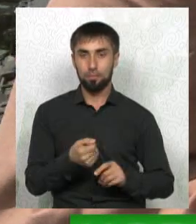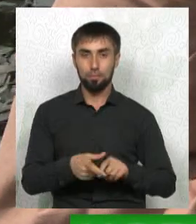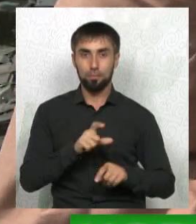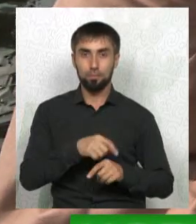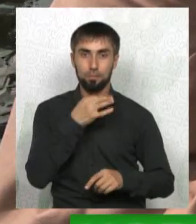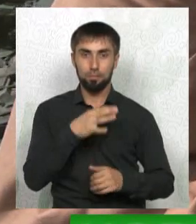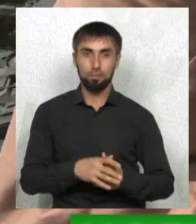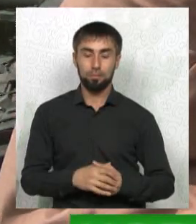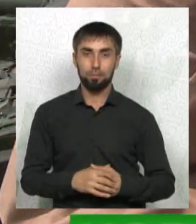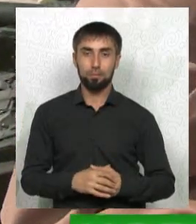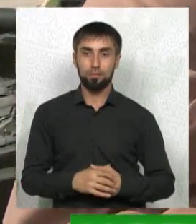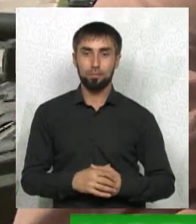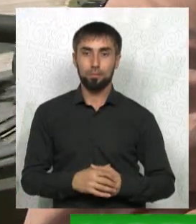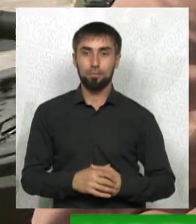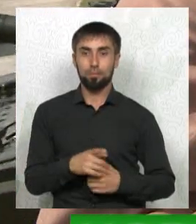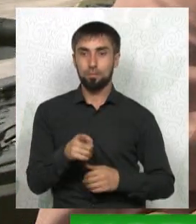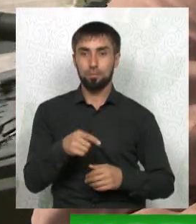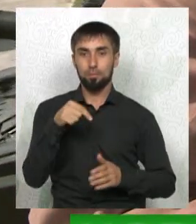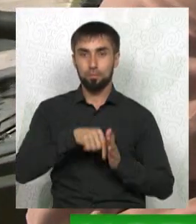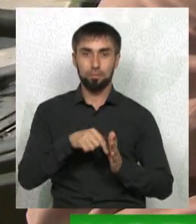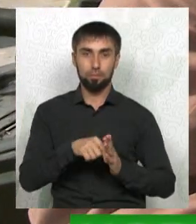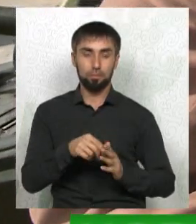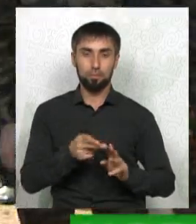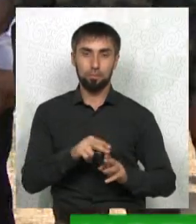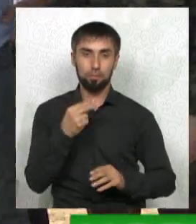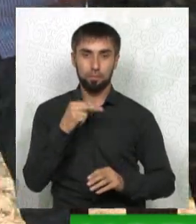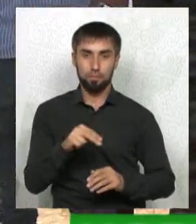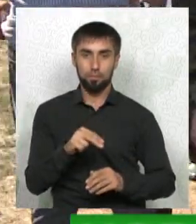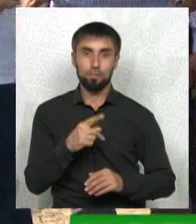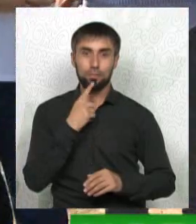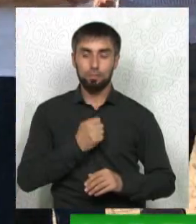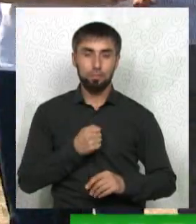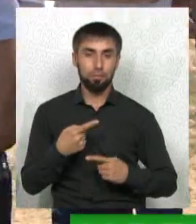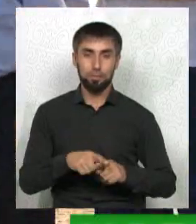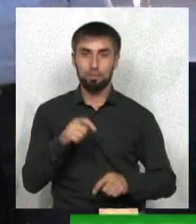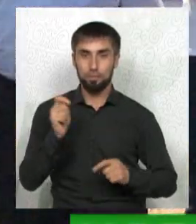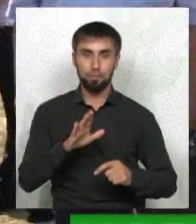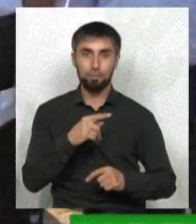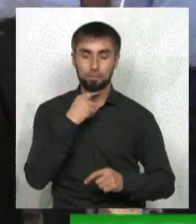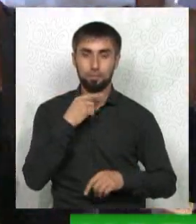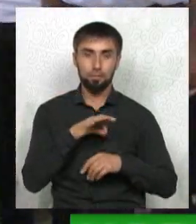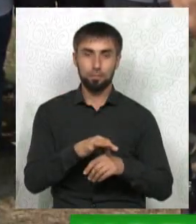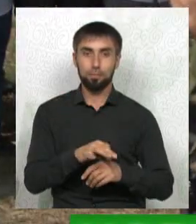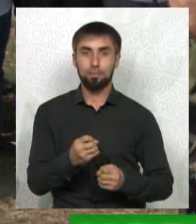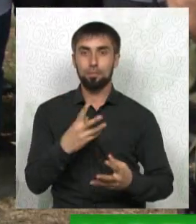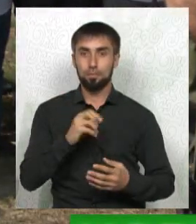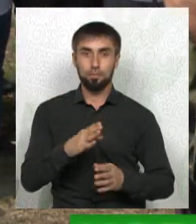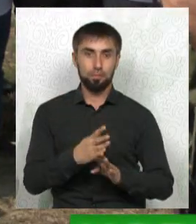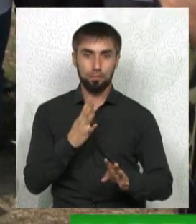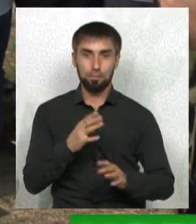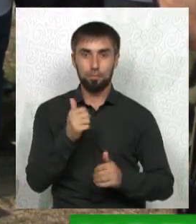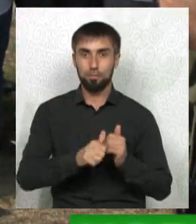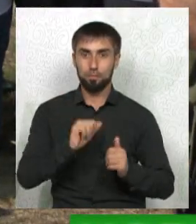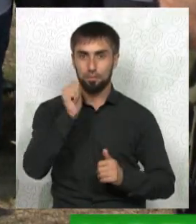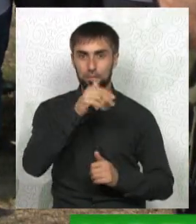чорох, хэт. Ваш тэц, чон. Чорох. Военно-технический форум в Ингушетии проводится несколько лет подряд. С